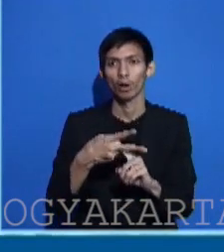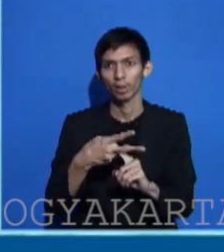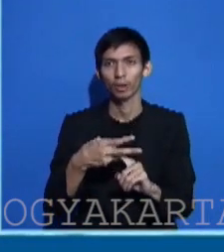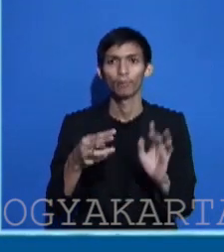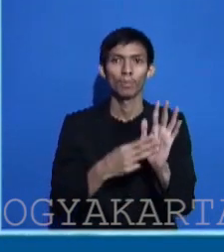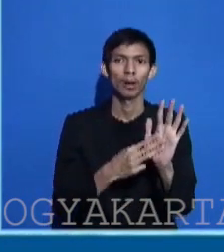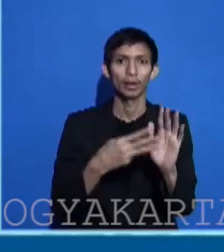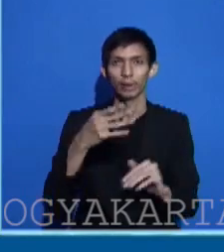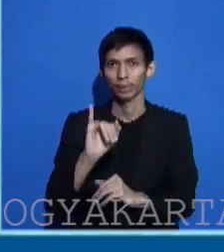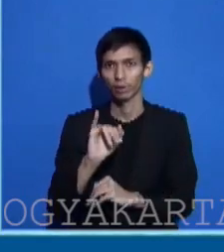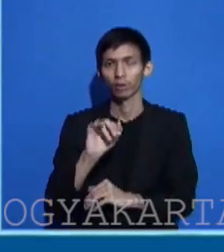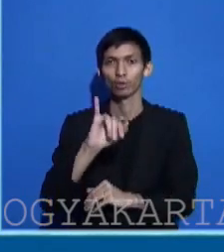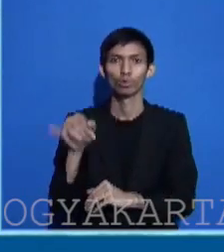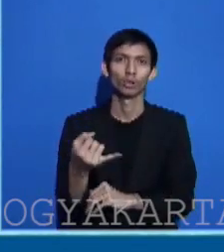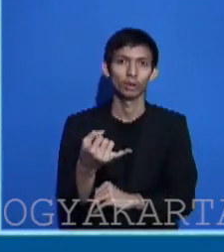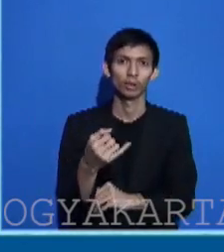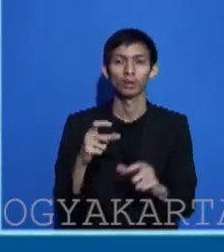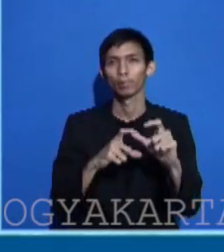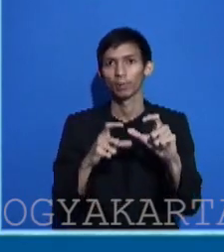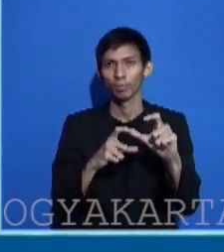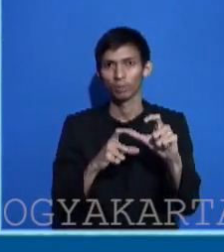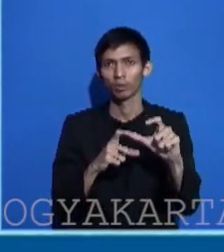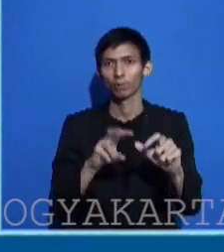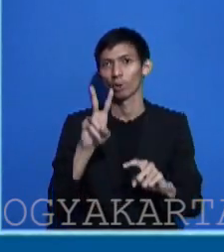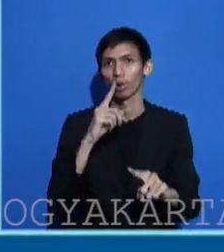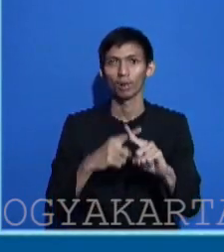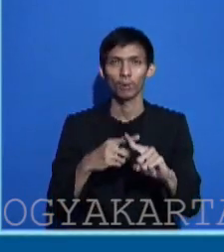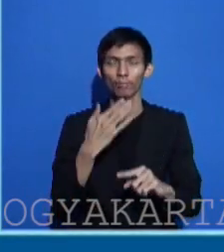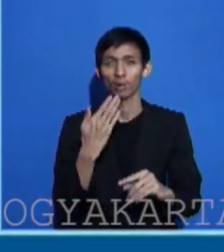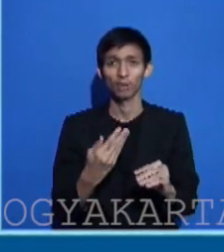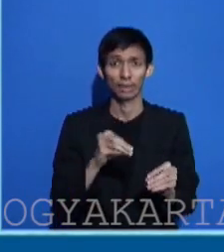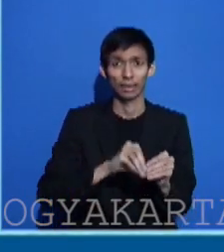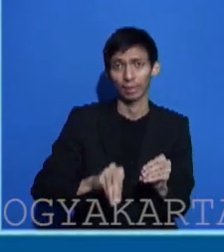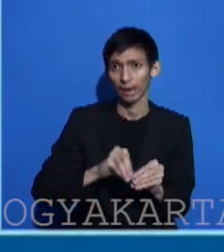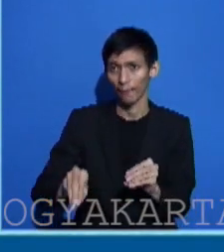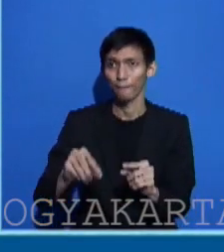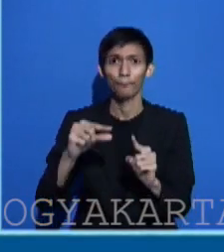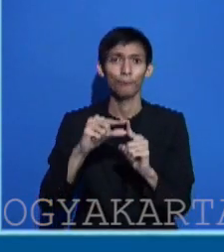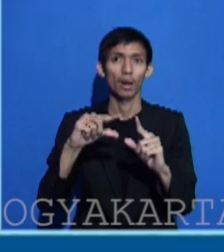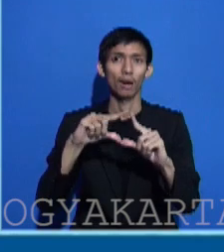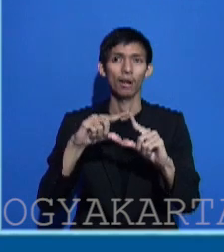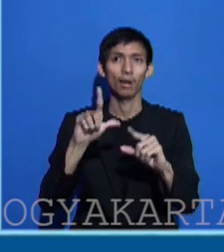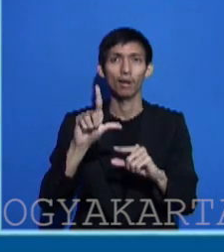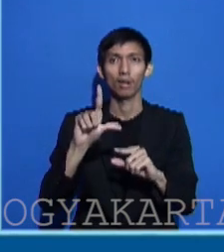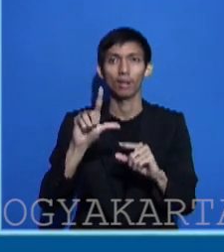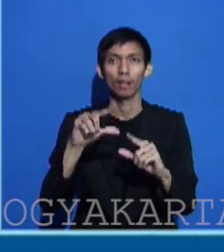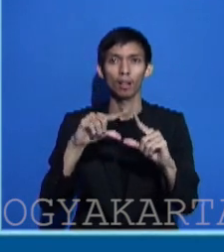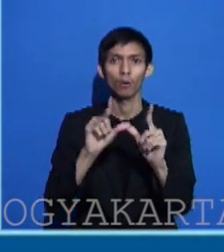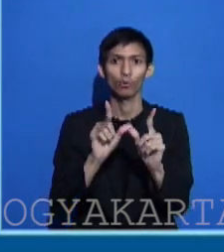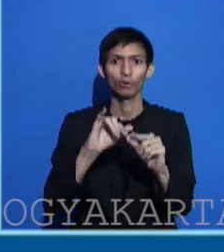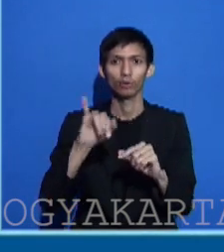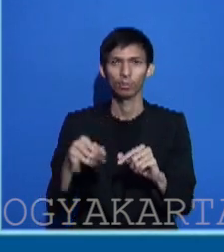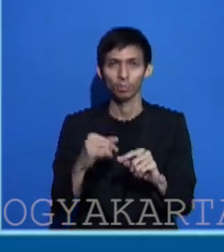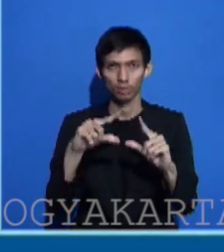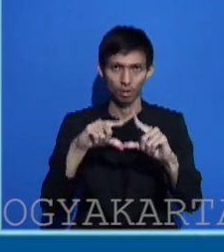ingkang kaping 3 nipun Juni dumugi September dipun Tanami polowijo kantin Toto tanam ingkang kados mekanten